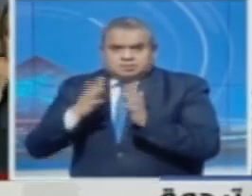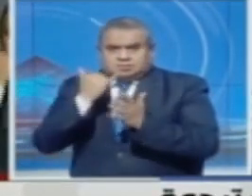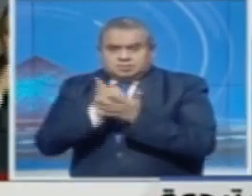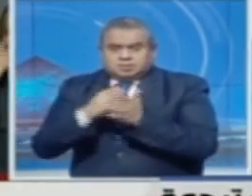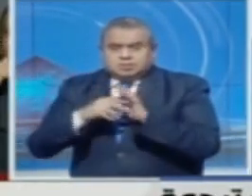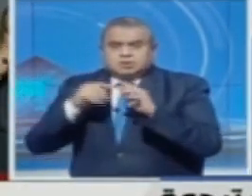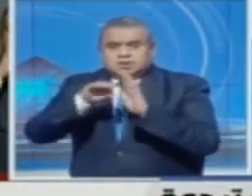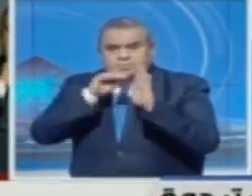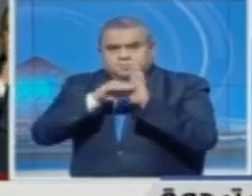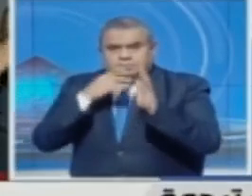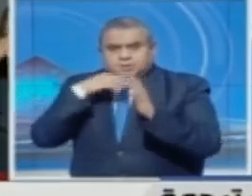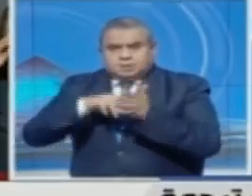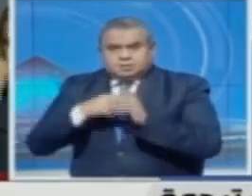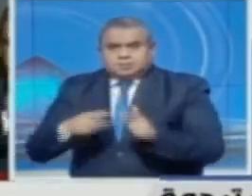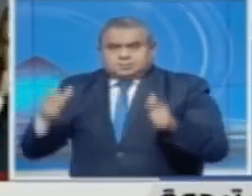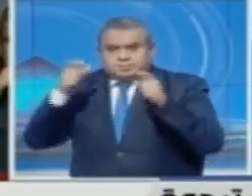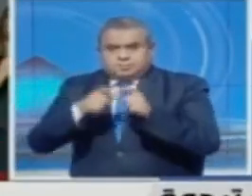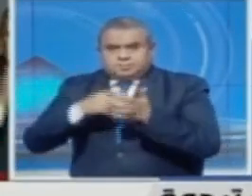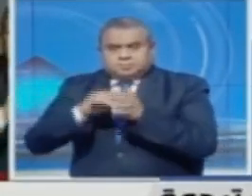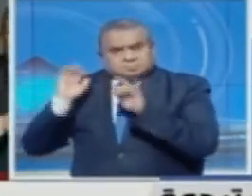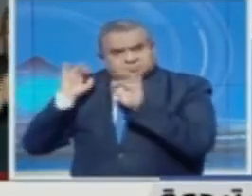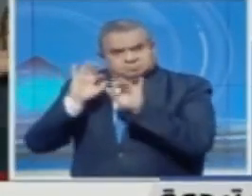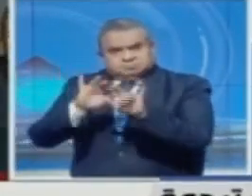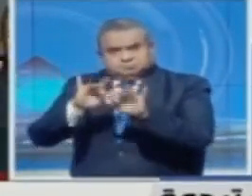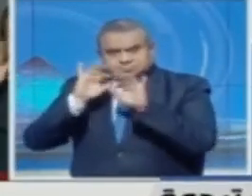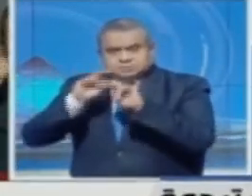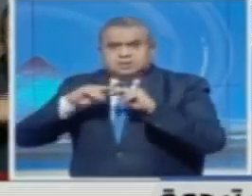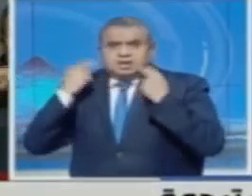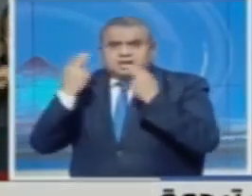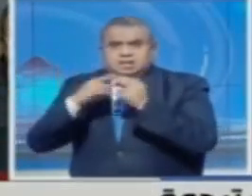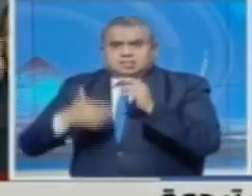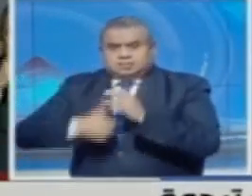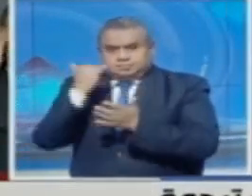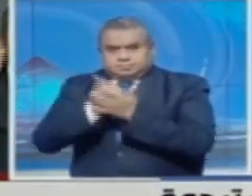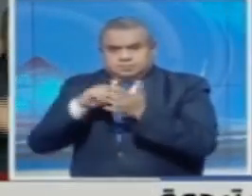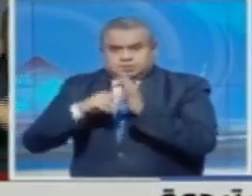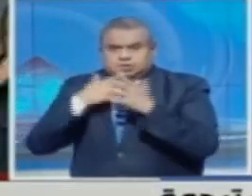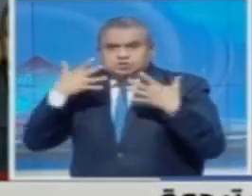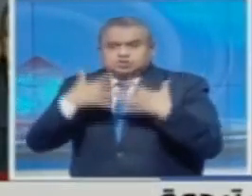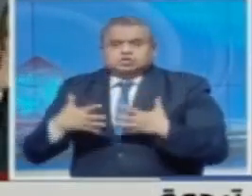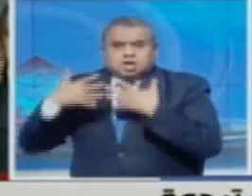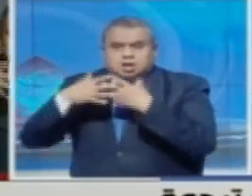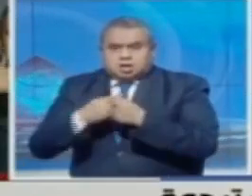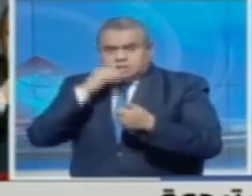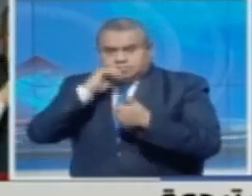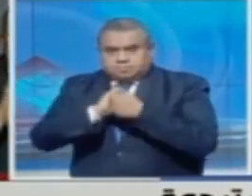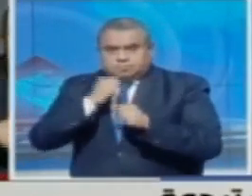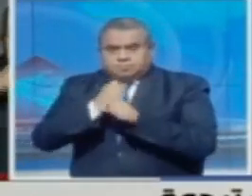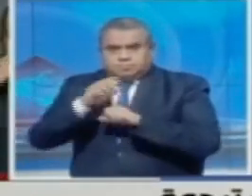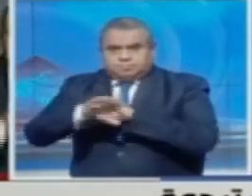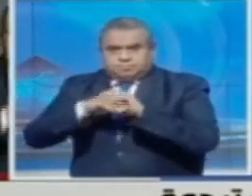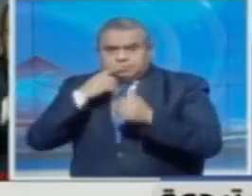أطلقناه خلال المؤتمر ولاقى زخما دوليا كبيرا لاستهداف تعزيز الشراكات وتوفير التمويل